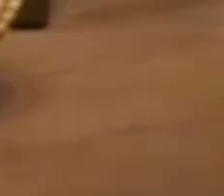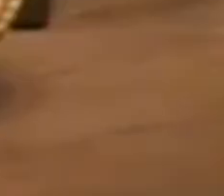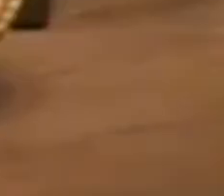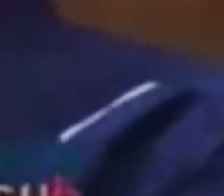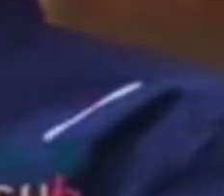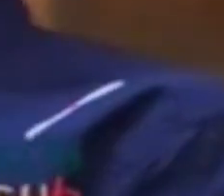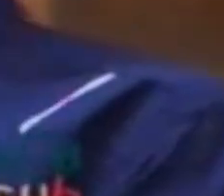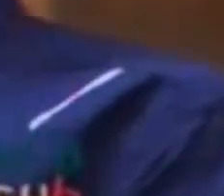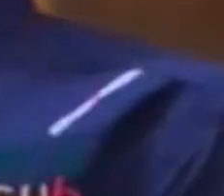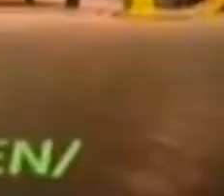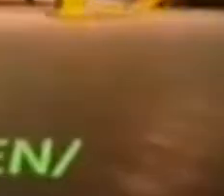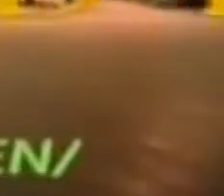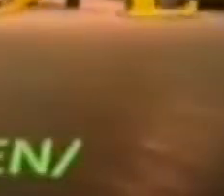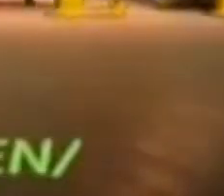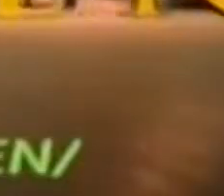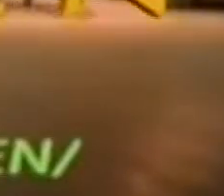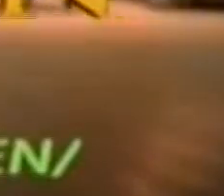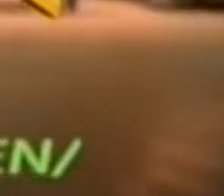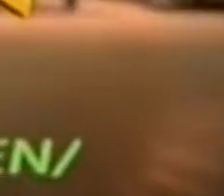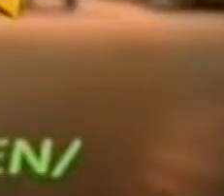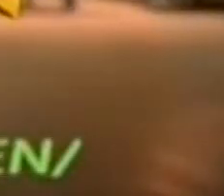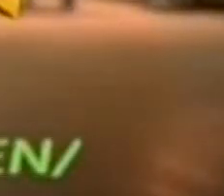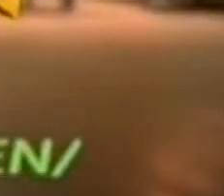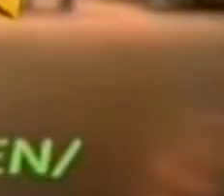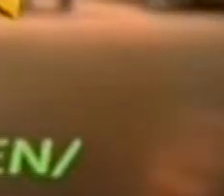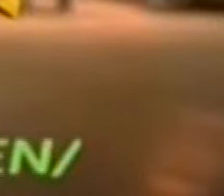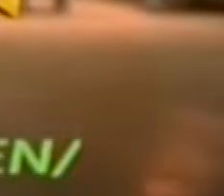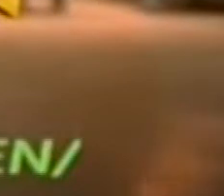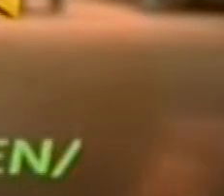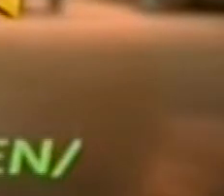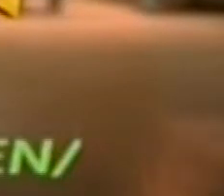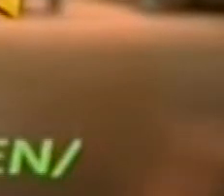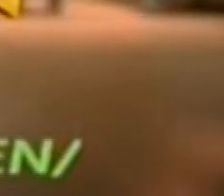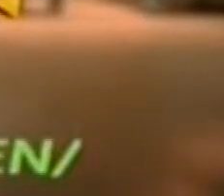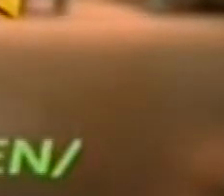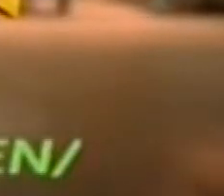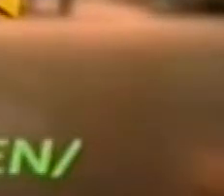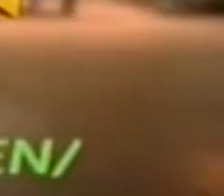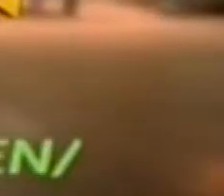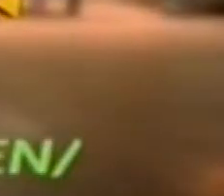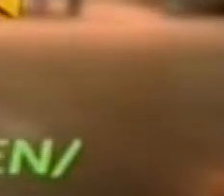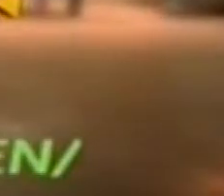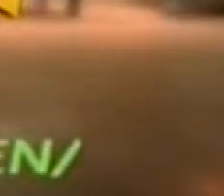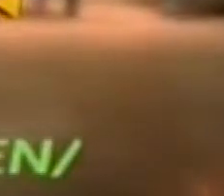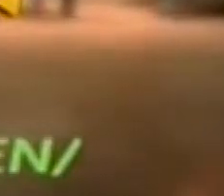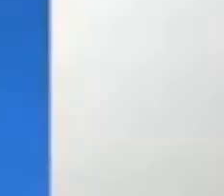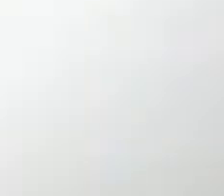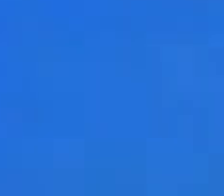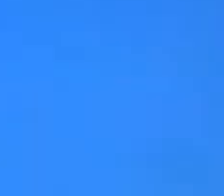number one business reality show, KCB Lion's Den. Every Tuesday night at 8 p.m. on